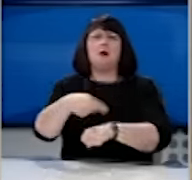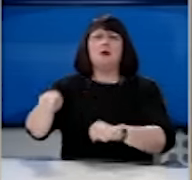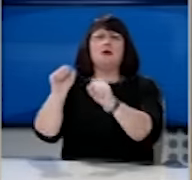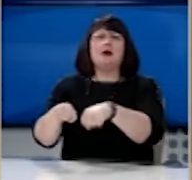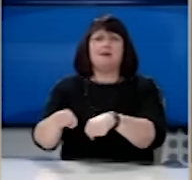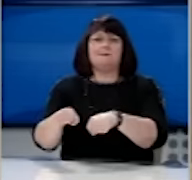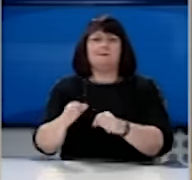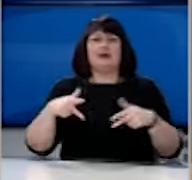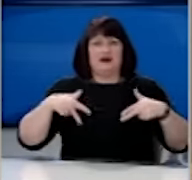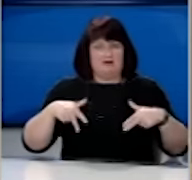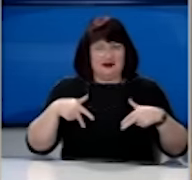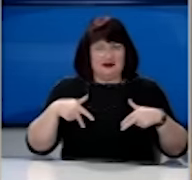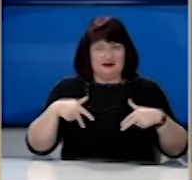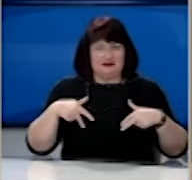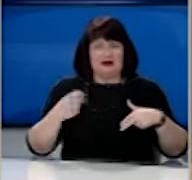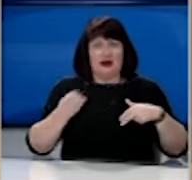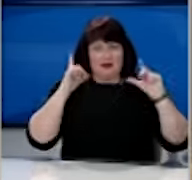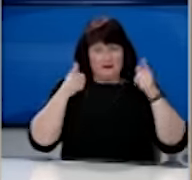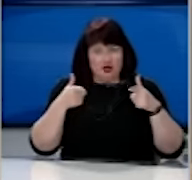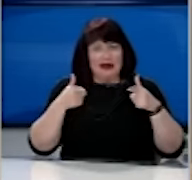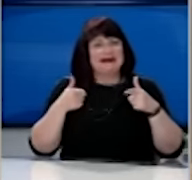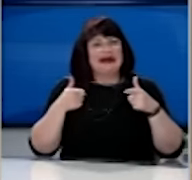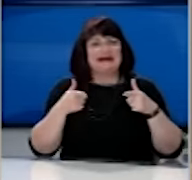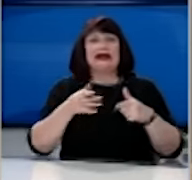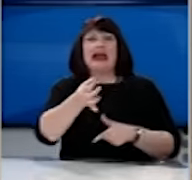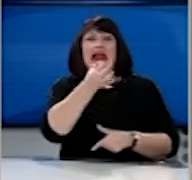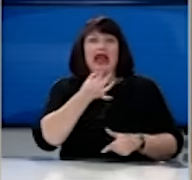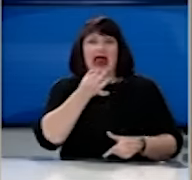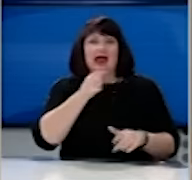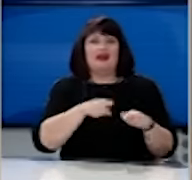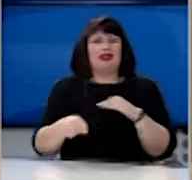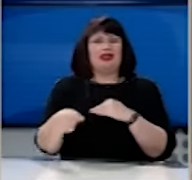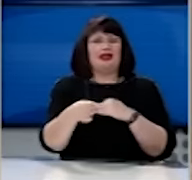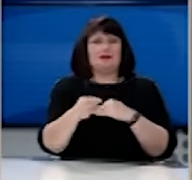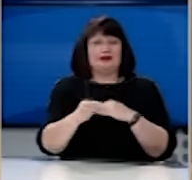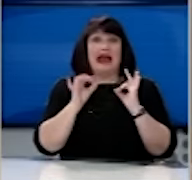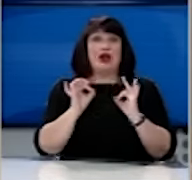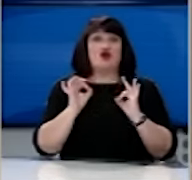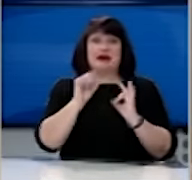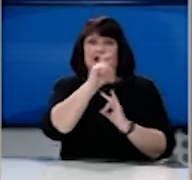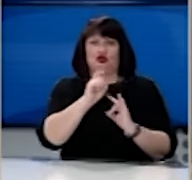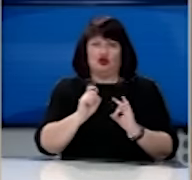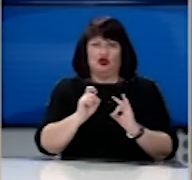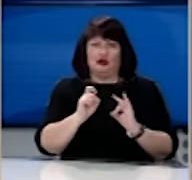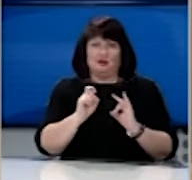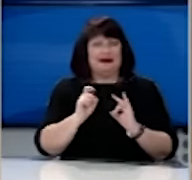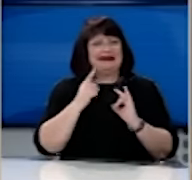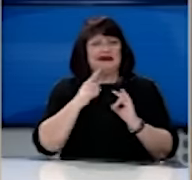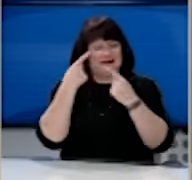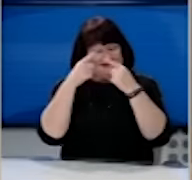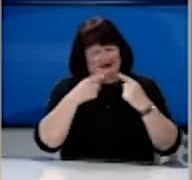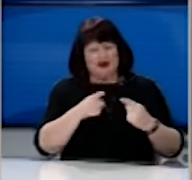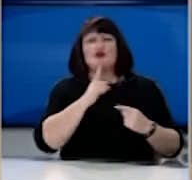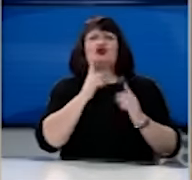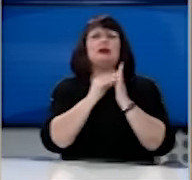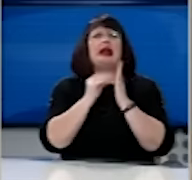Η μεν κυβέρνηση της Νέας Δημοκρατίας ονομάζει παρέκκληση από την κανονικότητα γεγονότα, όπως